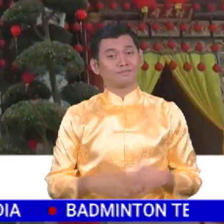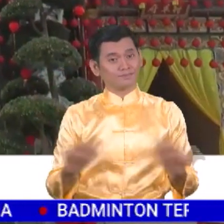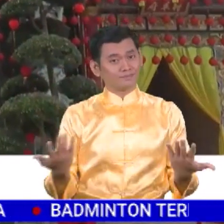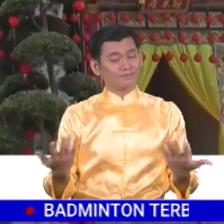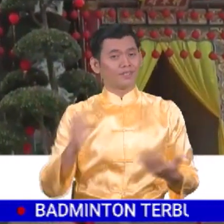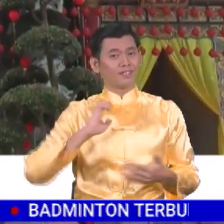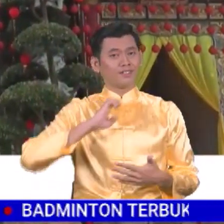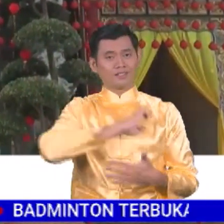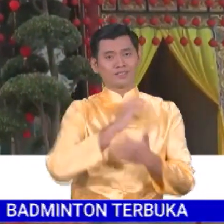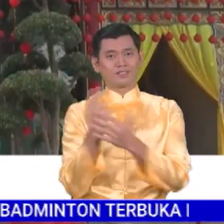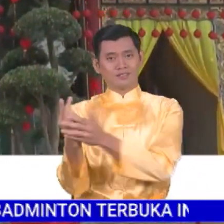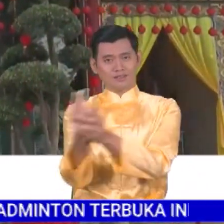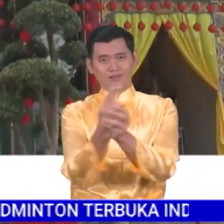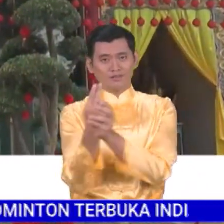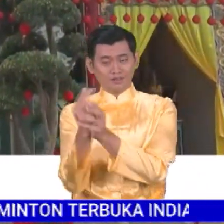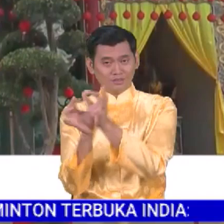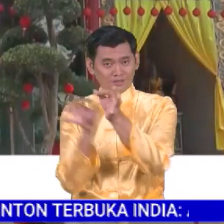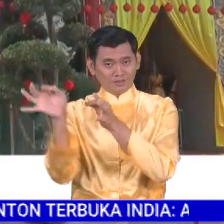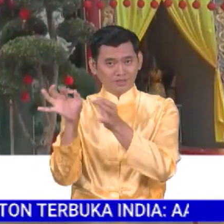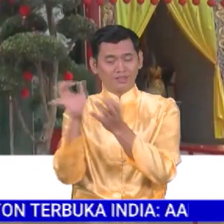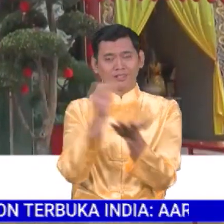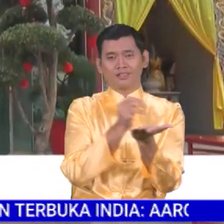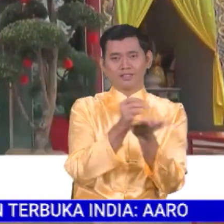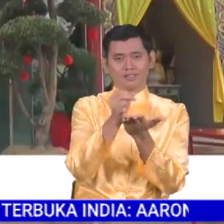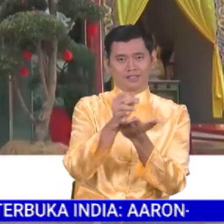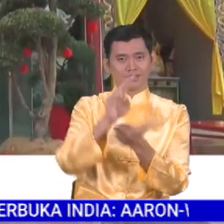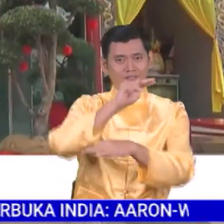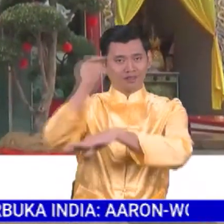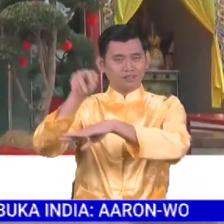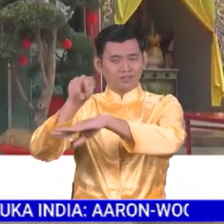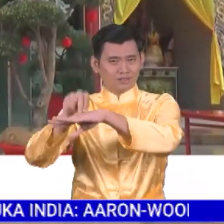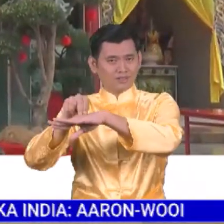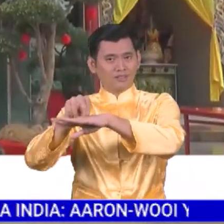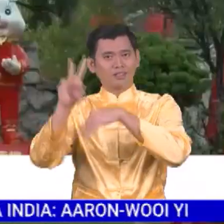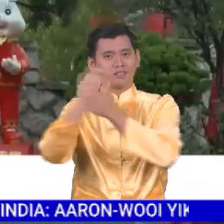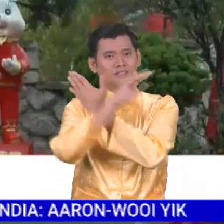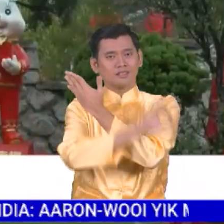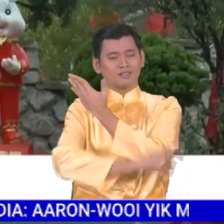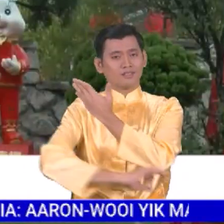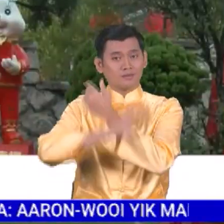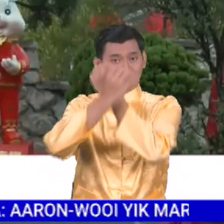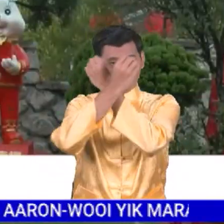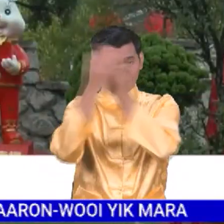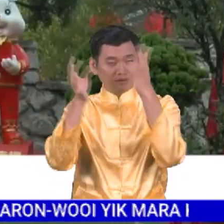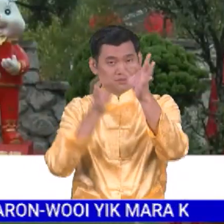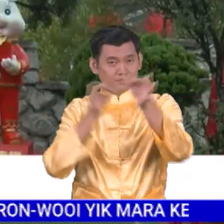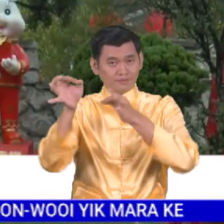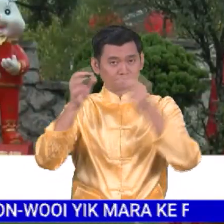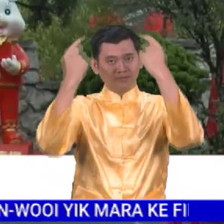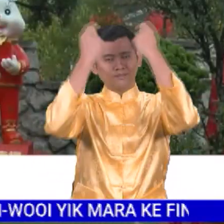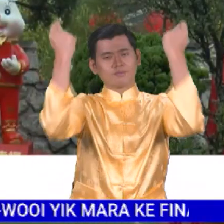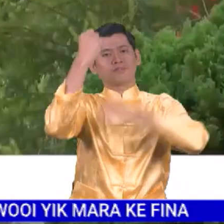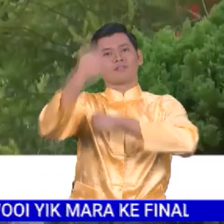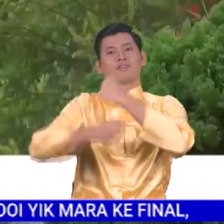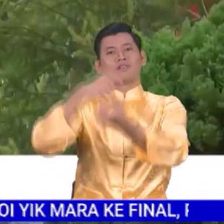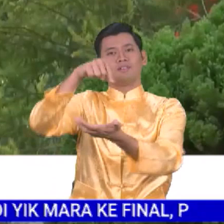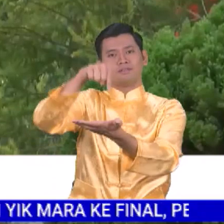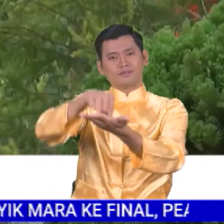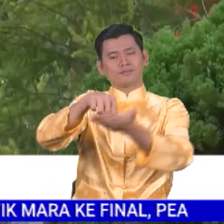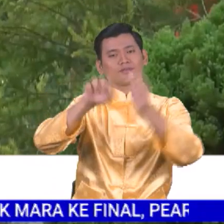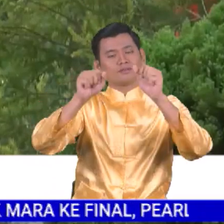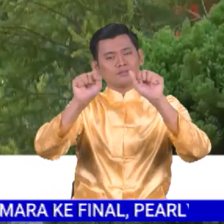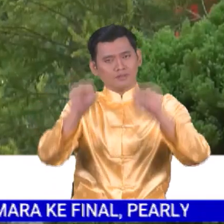Menurut Exco Perpaduan, Penerangan dan Integrasi Nasional Negeri Sembilan, Chu Ken Hua berkata sambutan perayaan ini merupakan tunjang